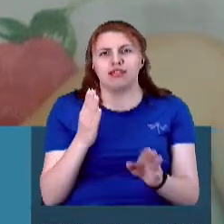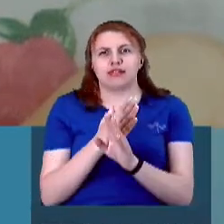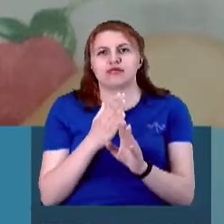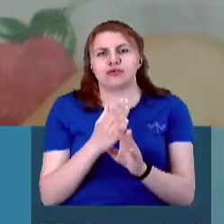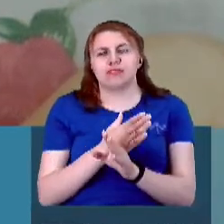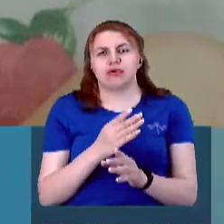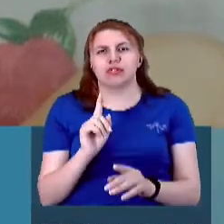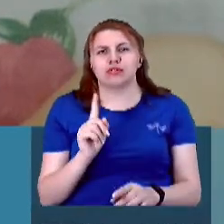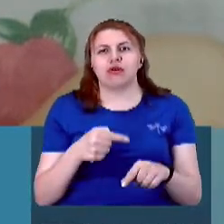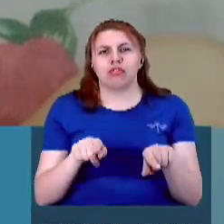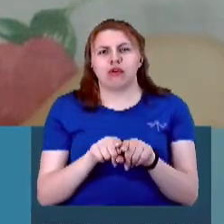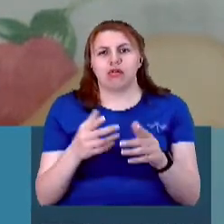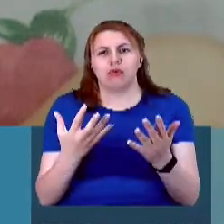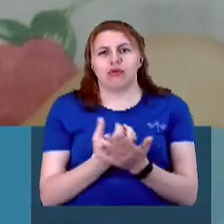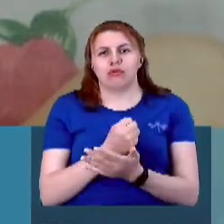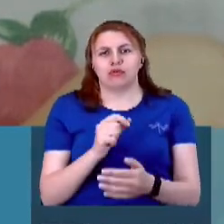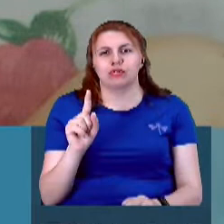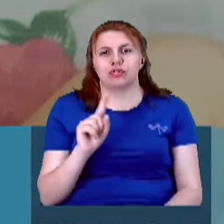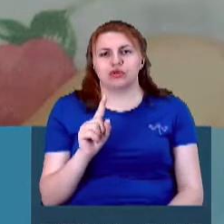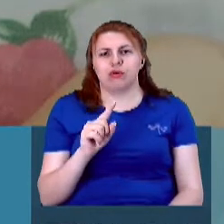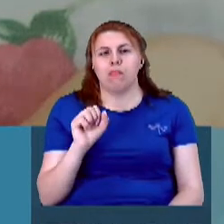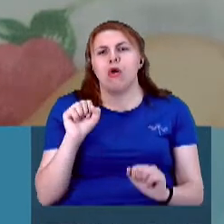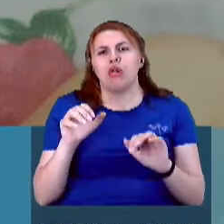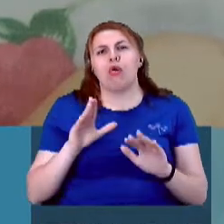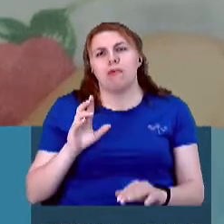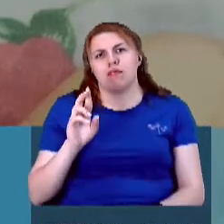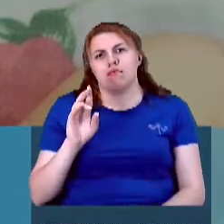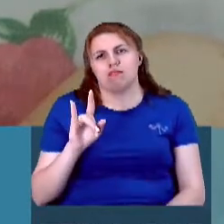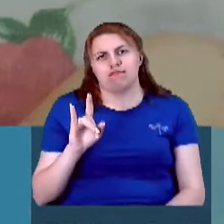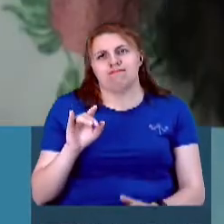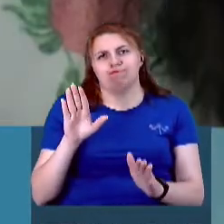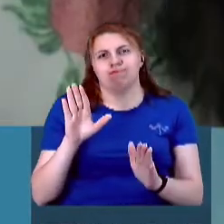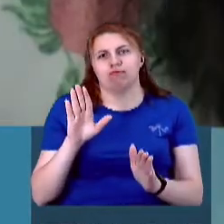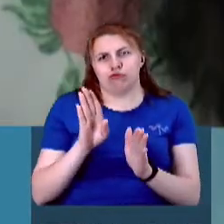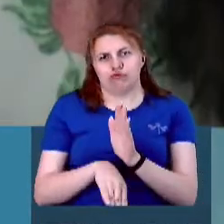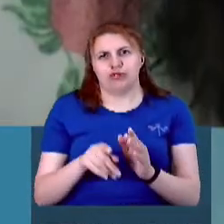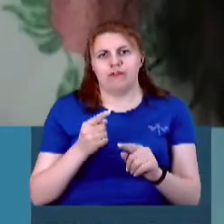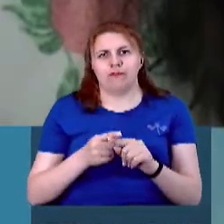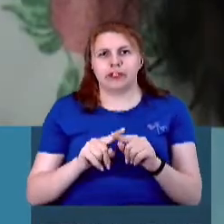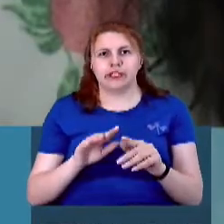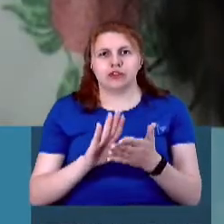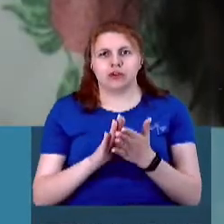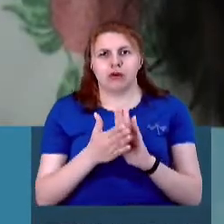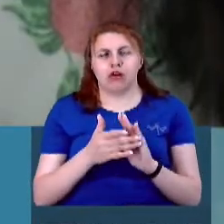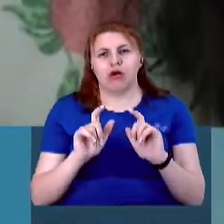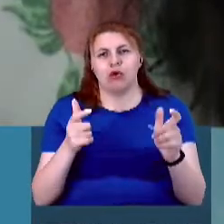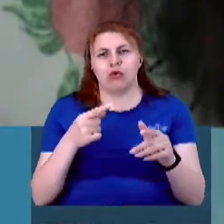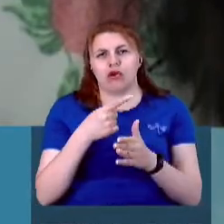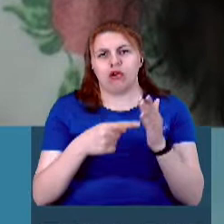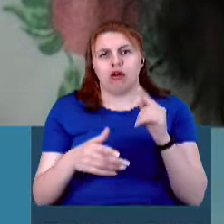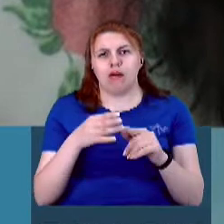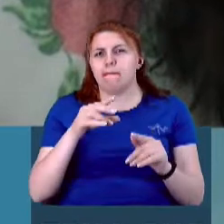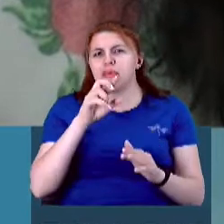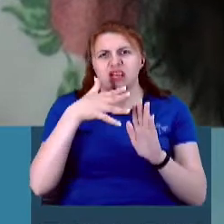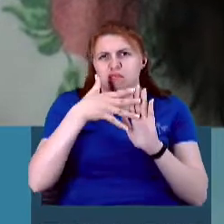що так вийшло, що могло б бути і хуже в цій ситуації. Осколочне ранення, без